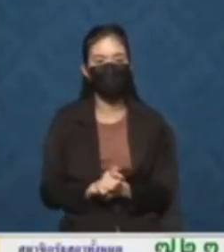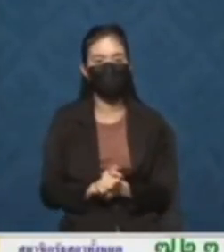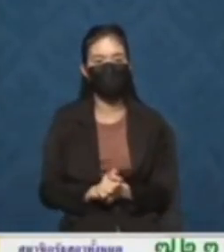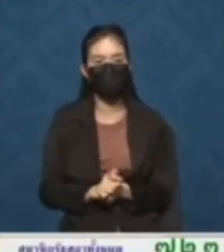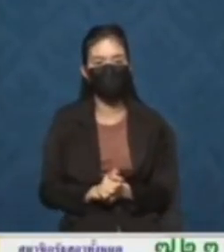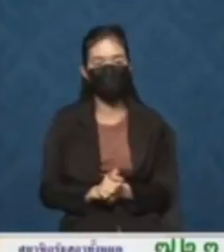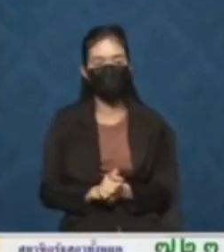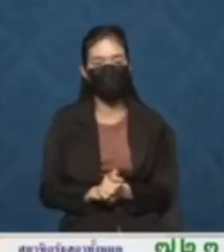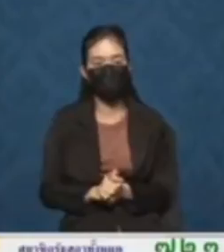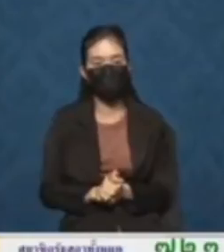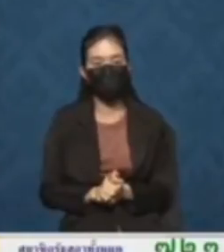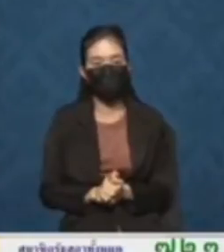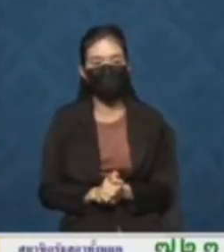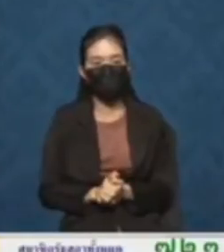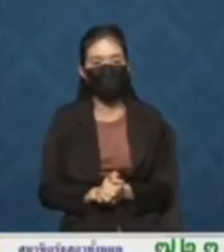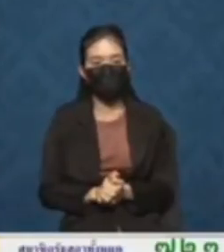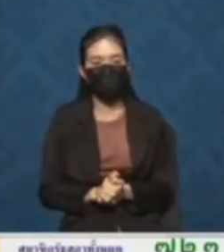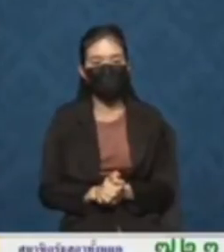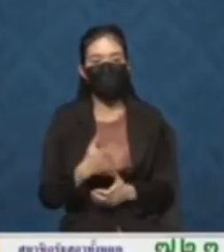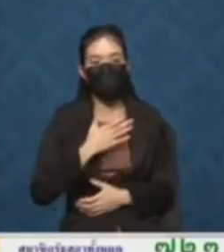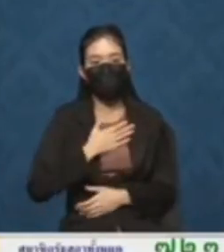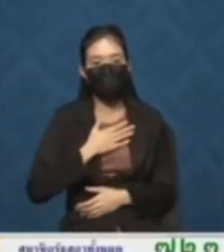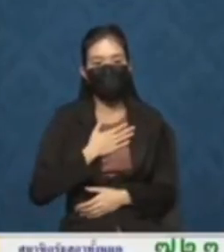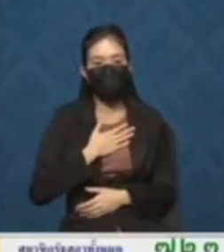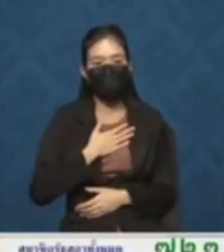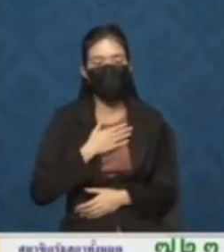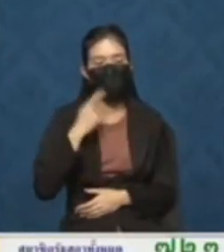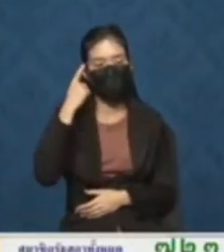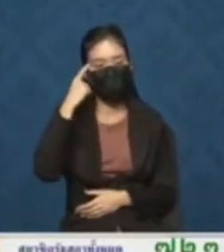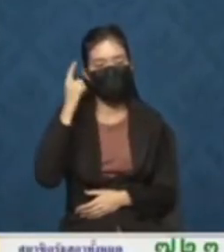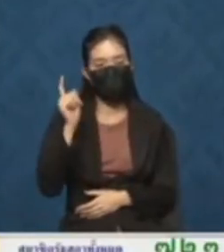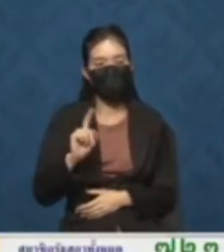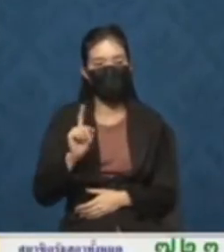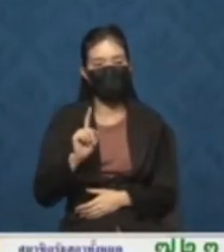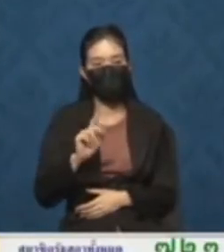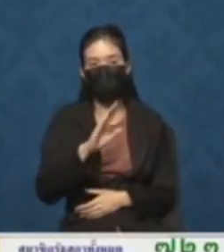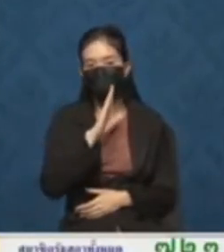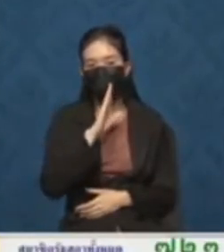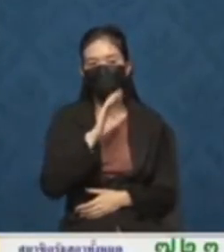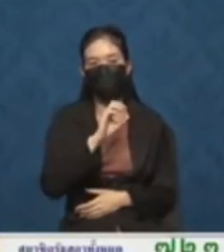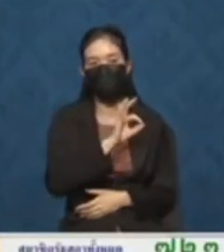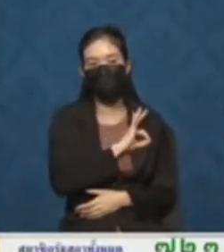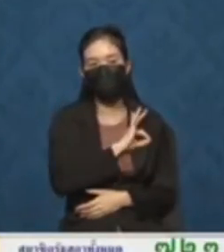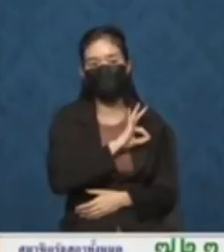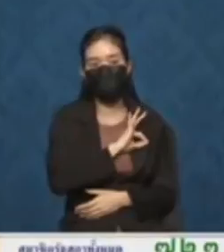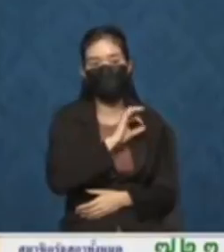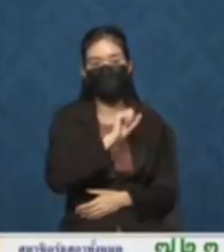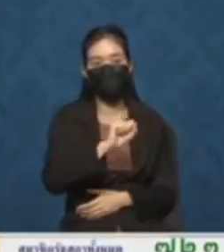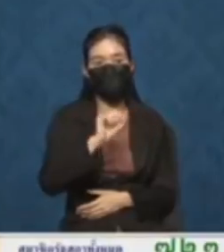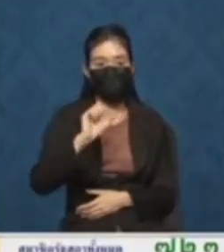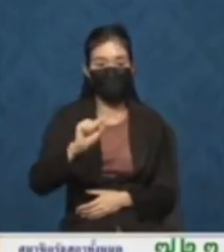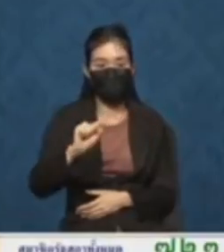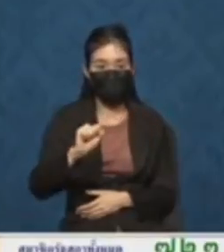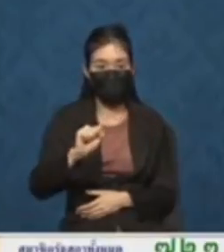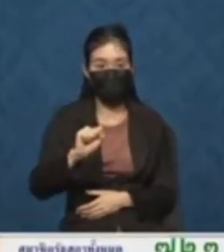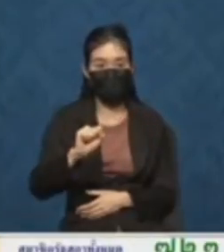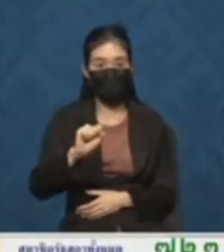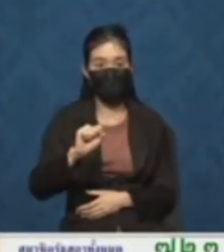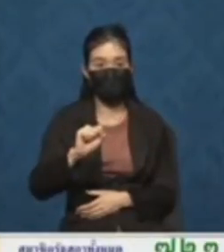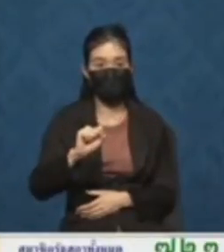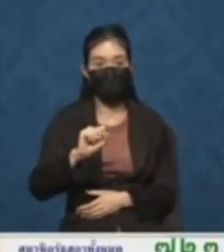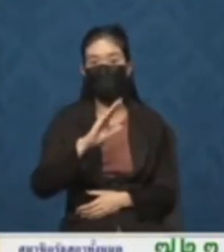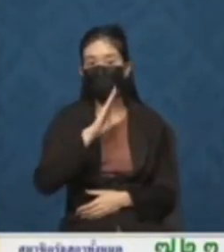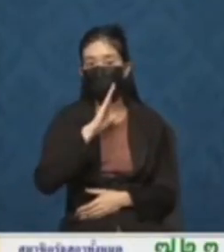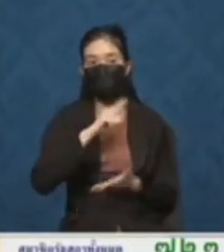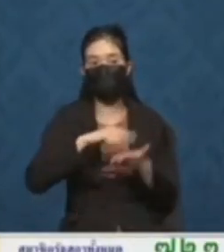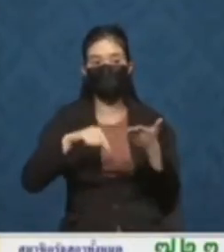อีกนะครับผมยังคิดว่าถ้าสมาชิกสภาผู้แทนราษฎรนะผ่านการเลือก